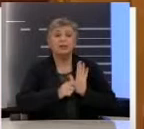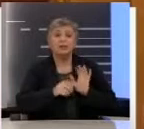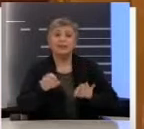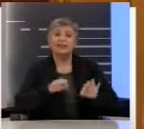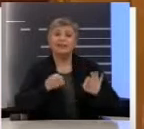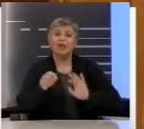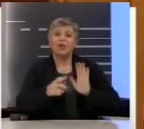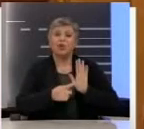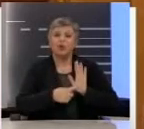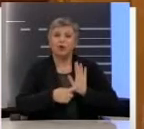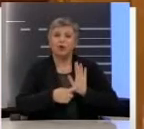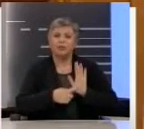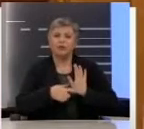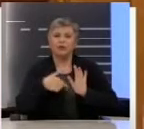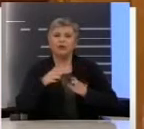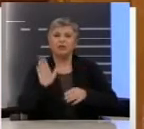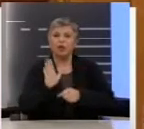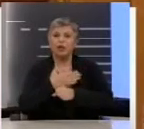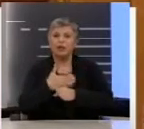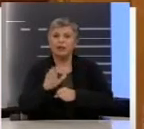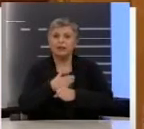στα άλλα, καταστρέφει ανθρώπους.